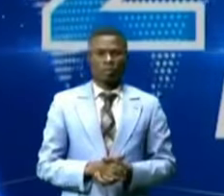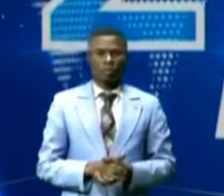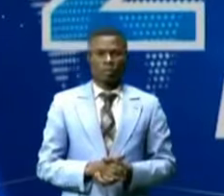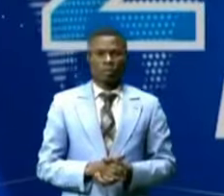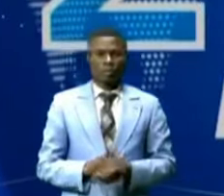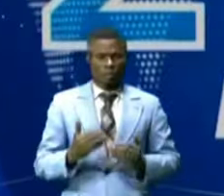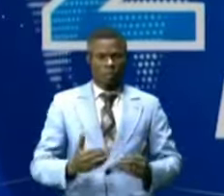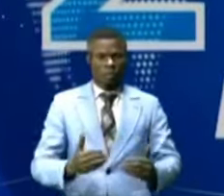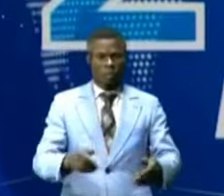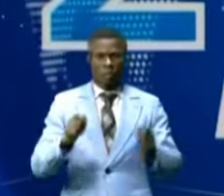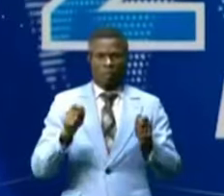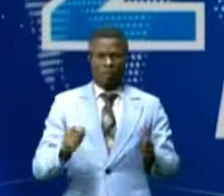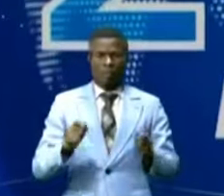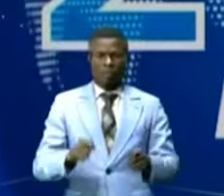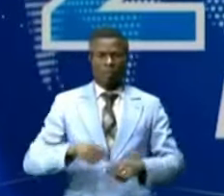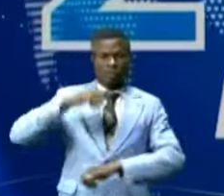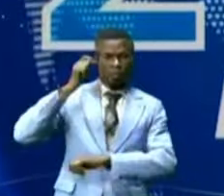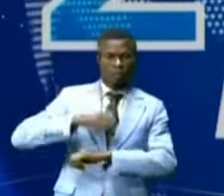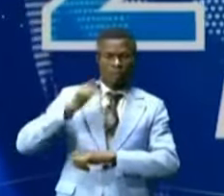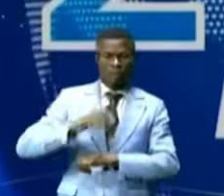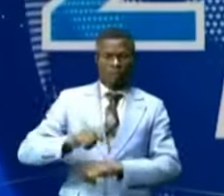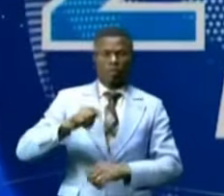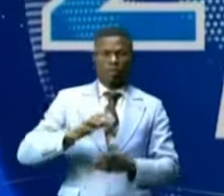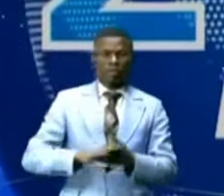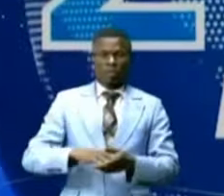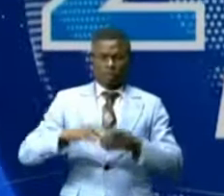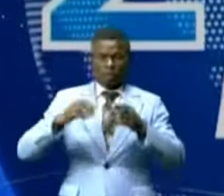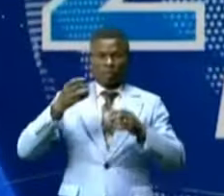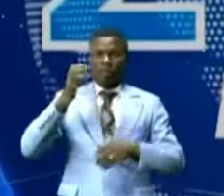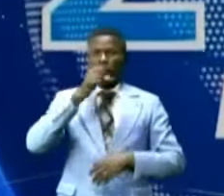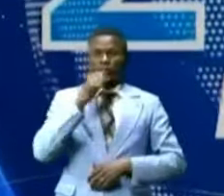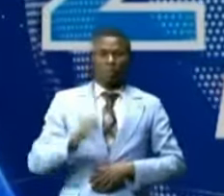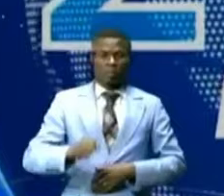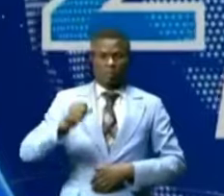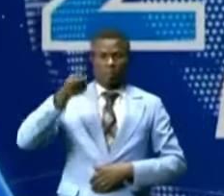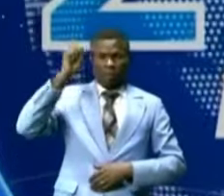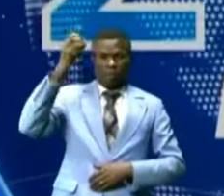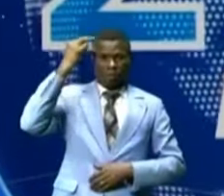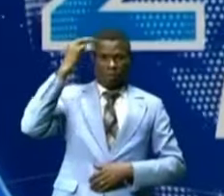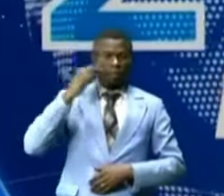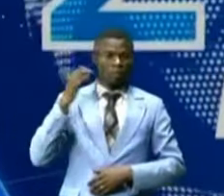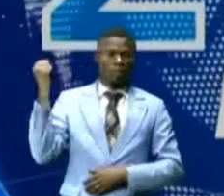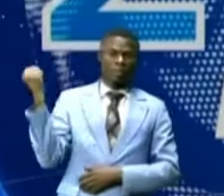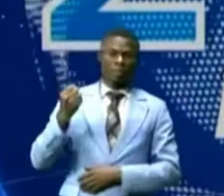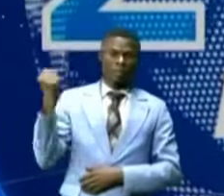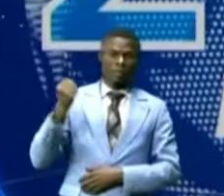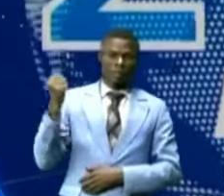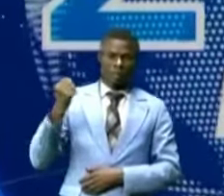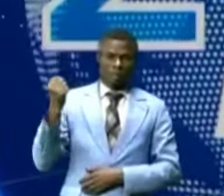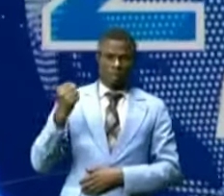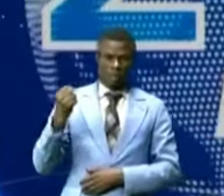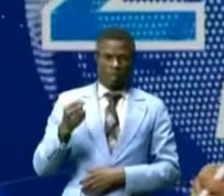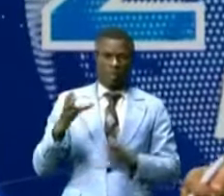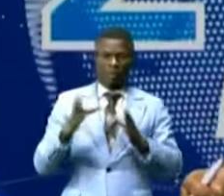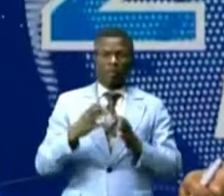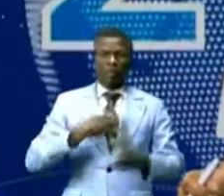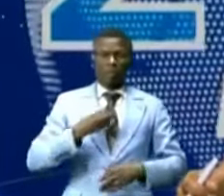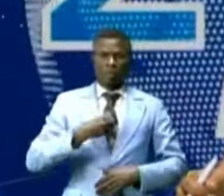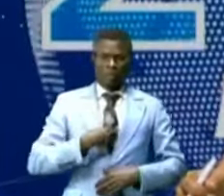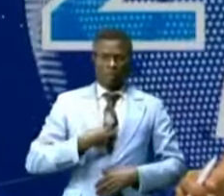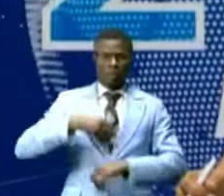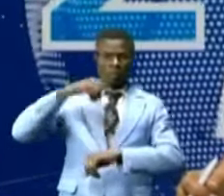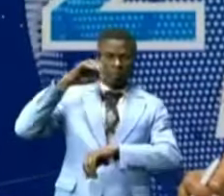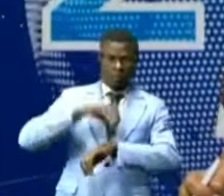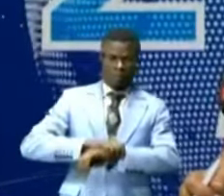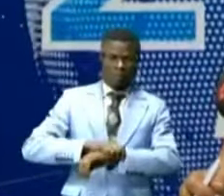On poursuit ce journal en justice. Matata Ponyo, Deogracias Mutombo et Gobler seront devant le juge en